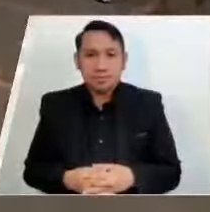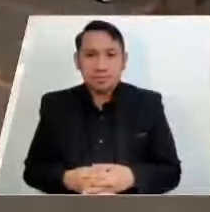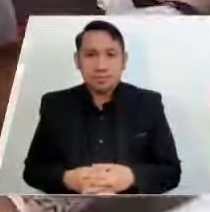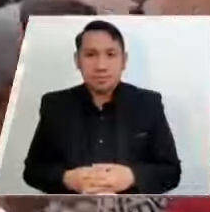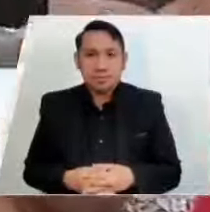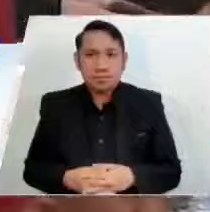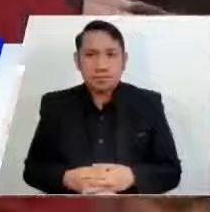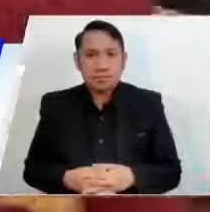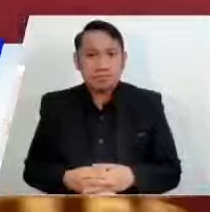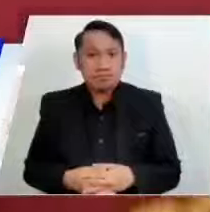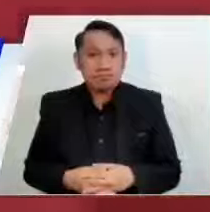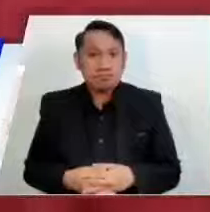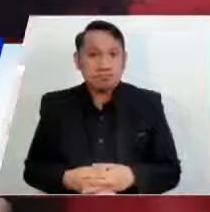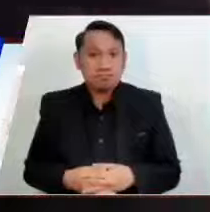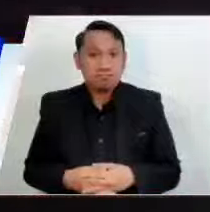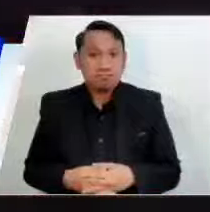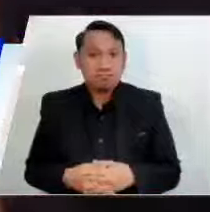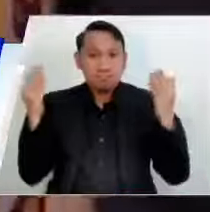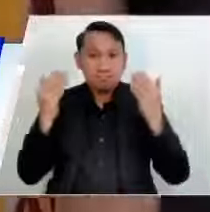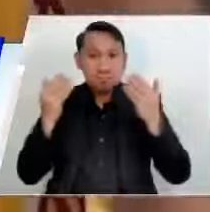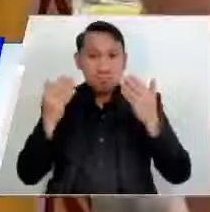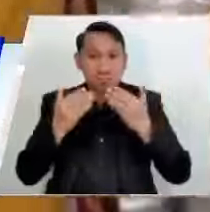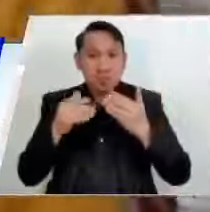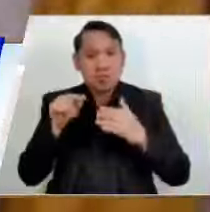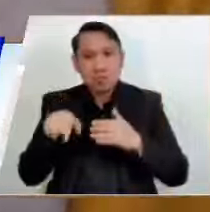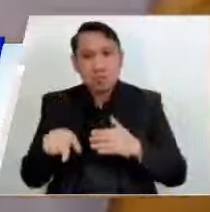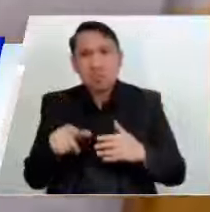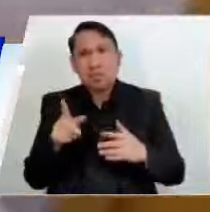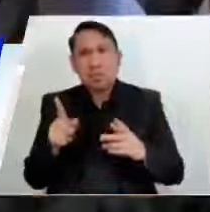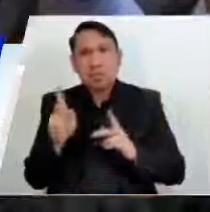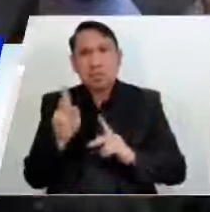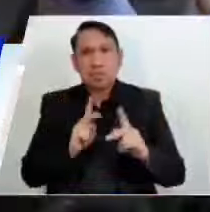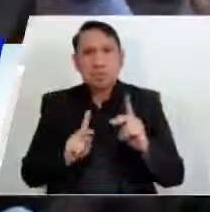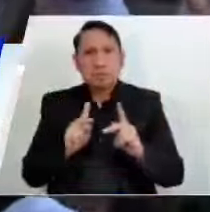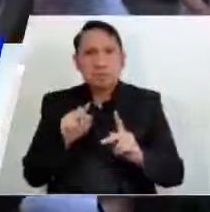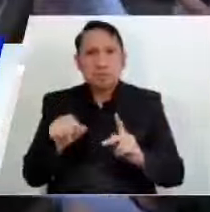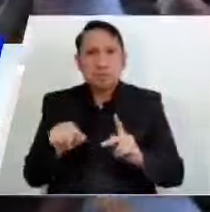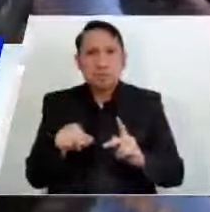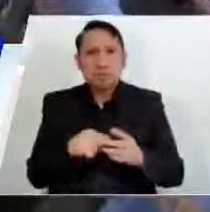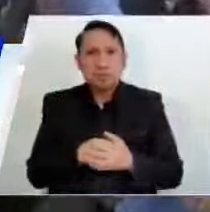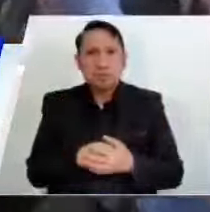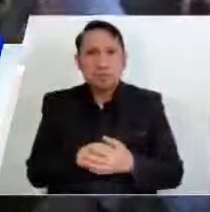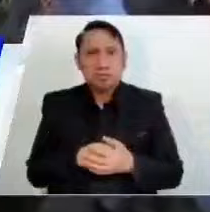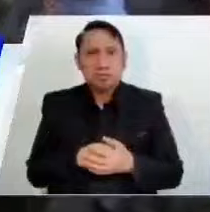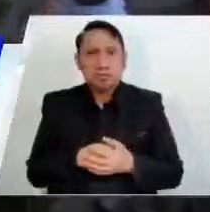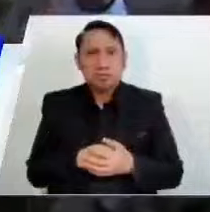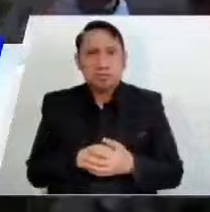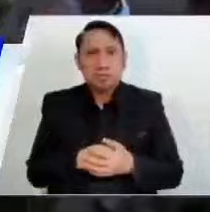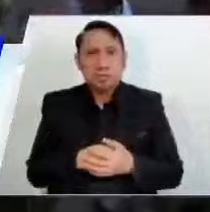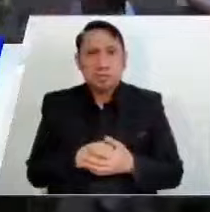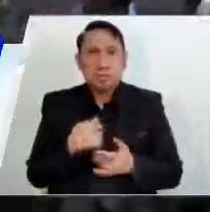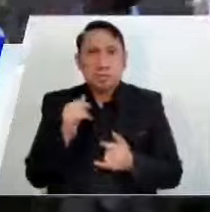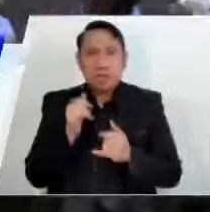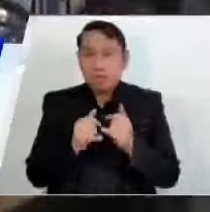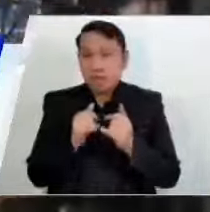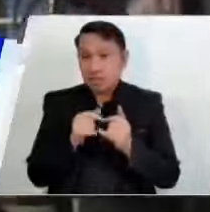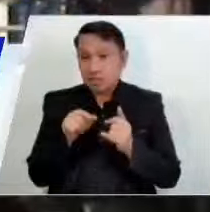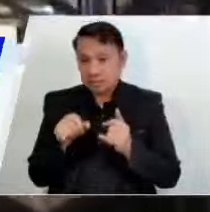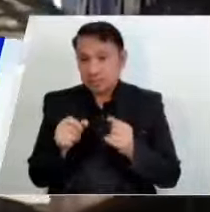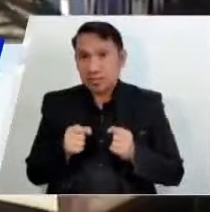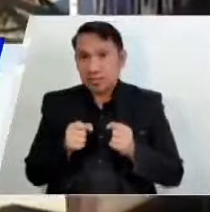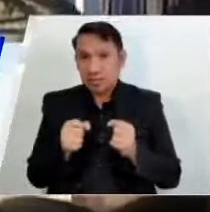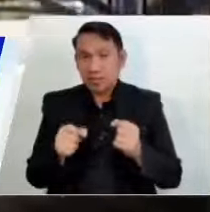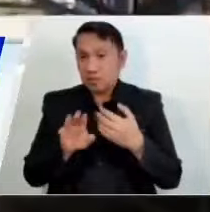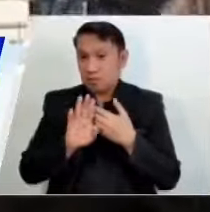Habang papagabi, lalong naging abala ang kanto ng palangka at Villalobos Street, ang huling baitang ng paglalakbay ng andas bago bumalik ng